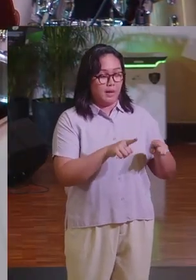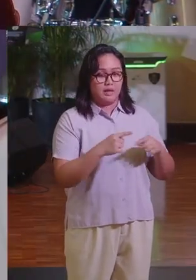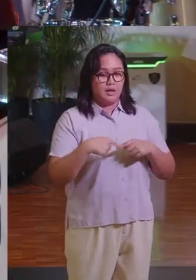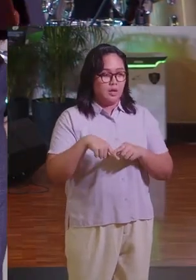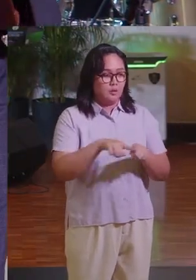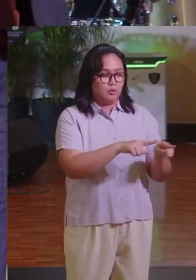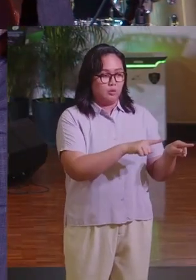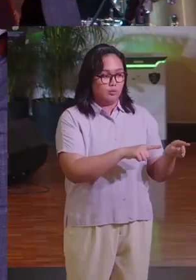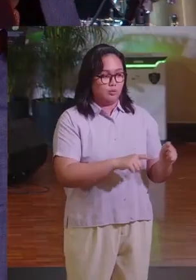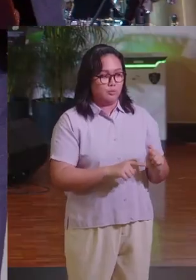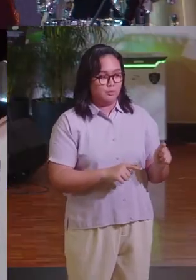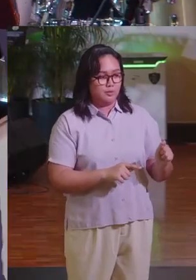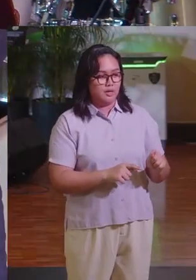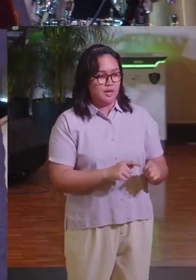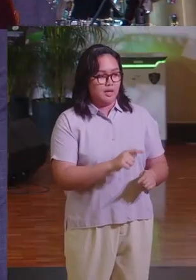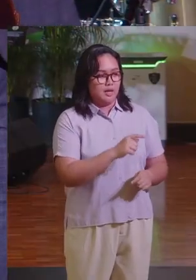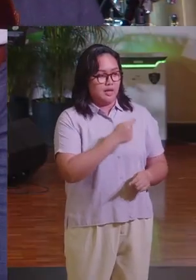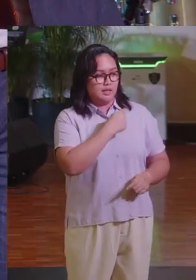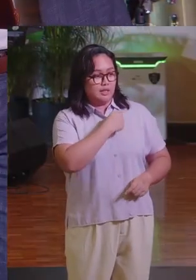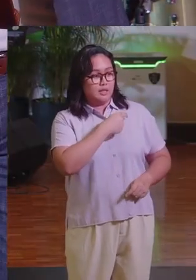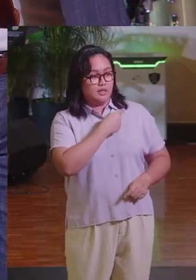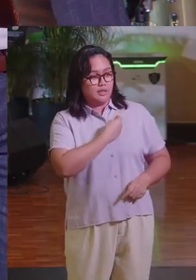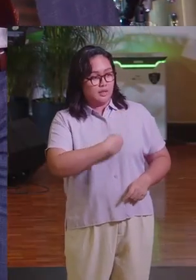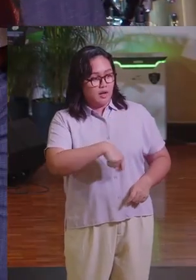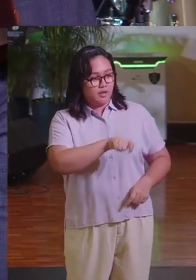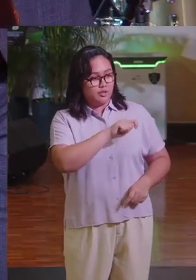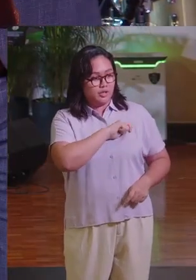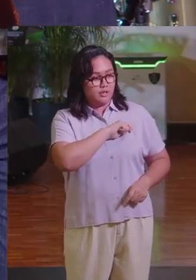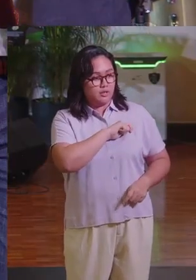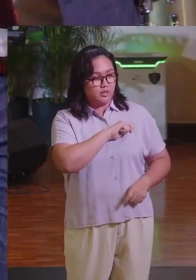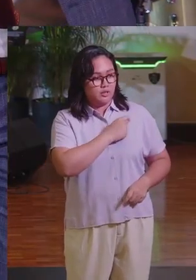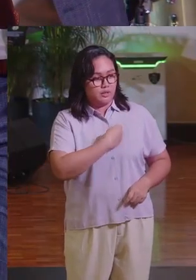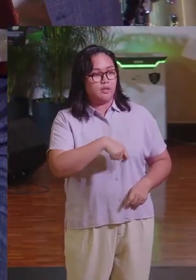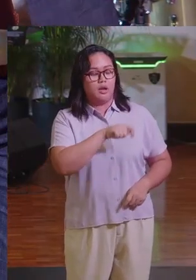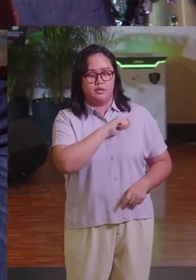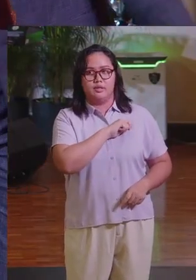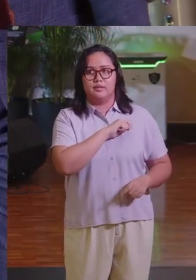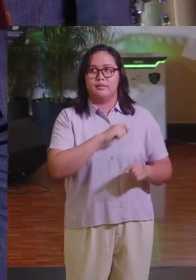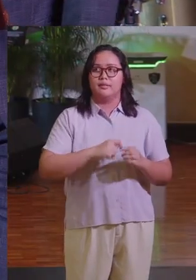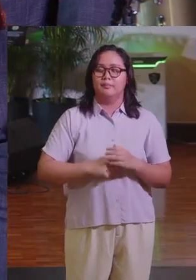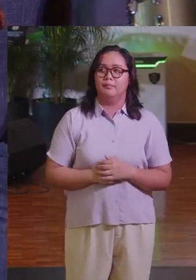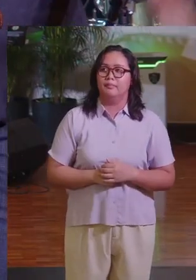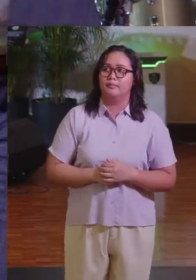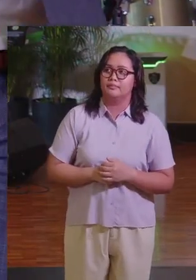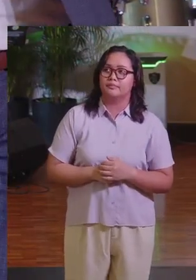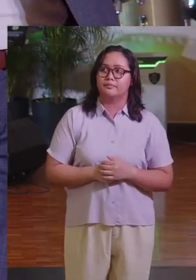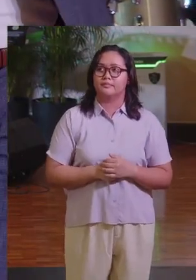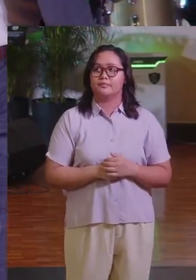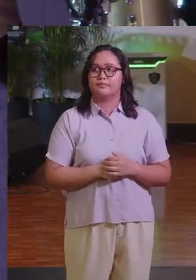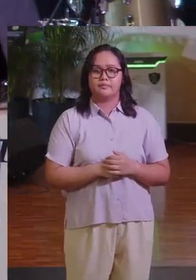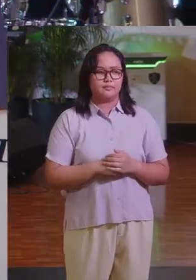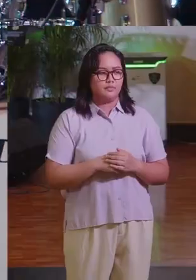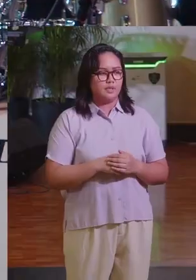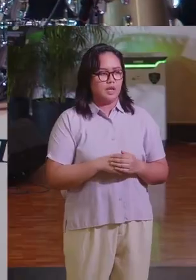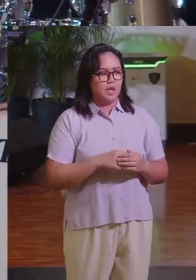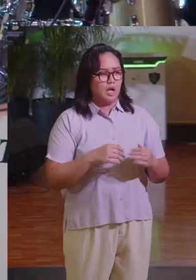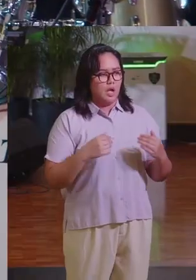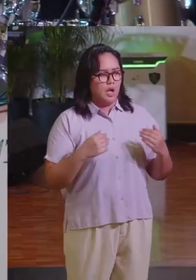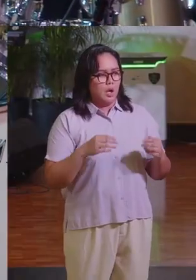Sa Tarshish, sa bandang kanluran, west. At yan ay halos